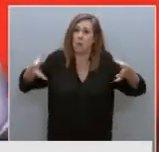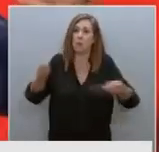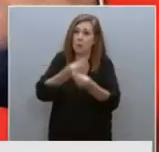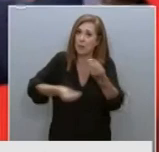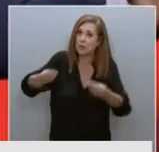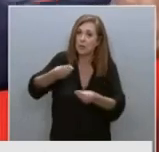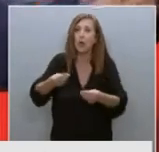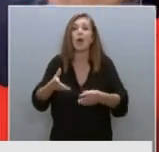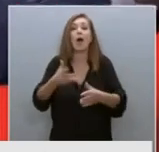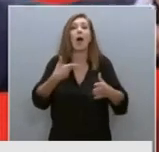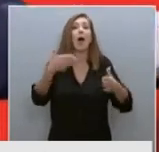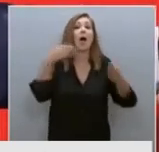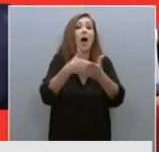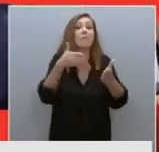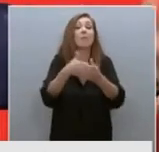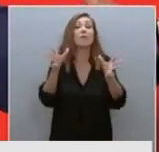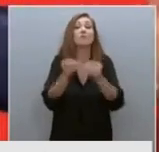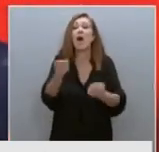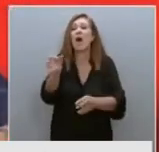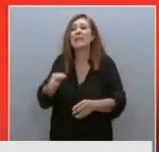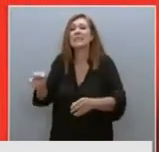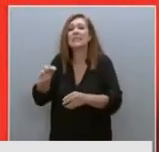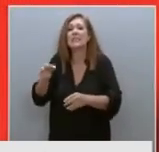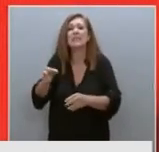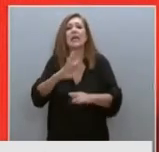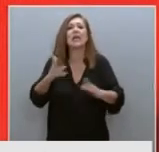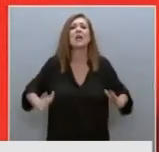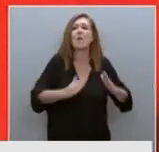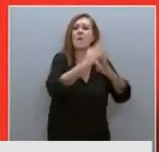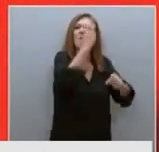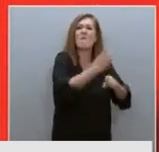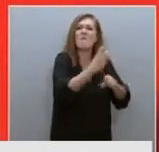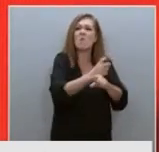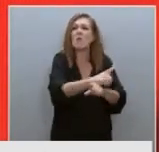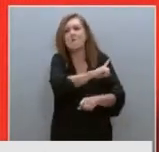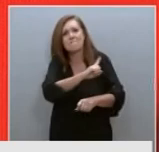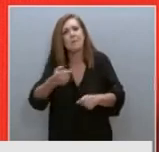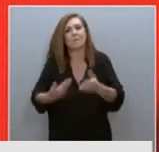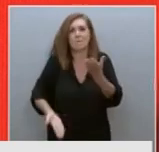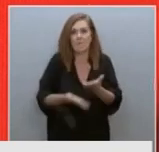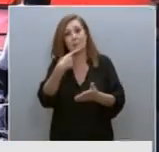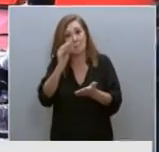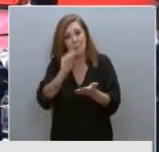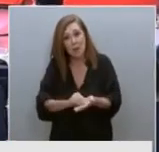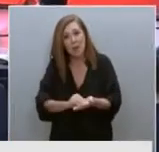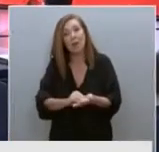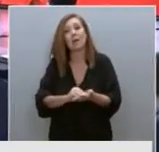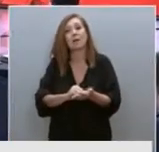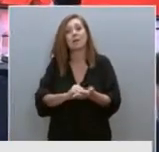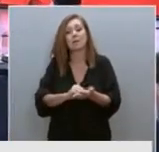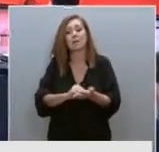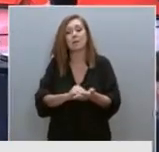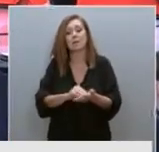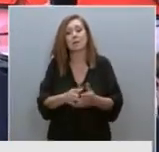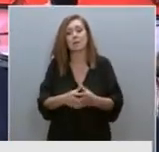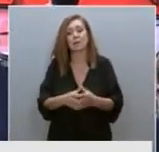αξιοποίηση του μεγάλου όπλου που έχουμε, τους πόρους από το Ταμείο Ανάκαμψης. Σημείωσε μεταξύ άλλων ο πρώην Πρωθυπουργός, αναφέροντας πως τόσο η Θράκη